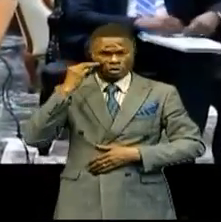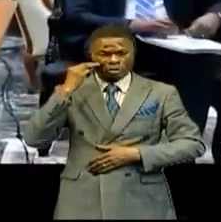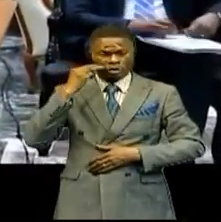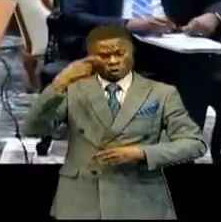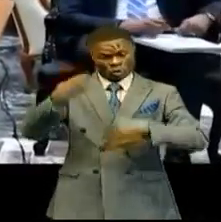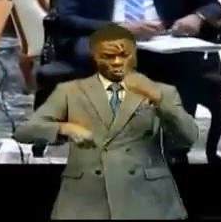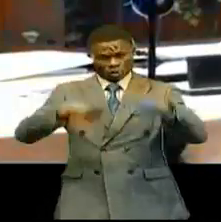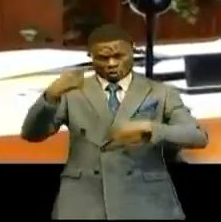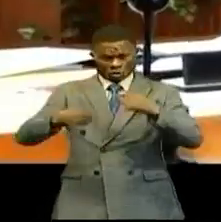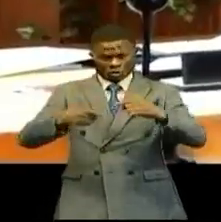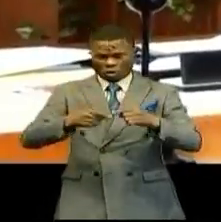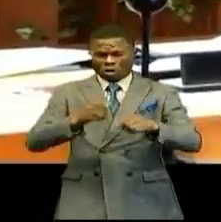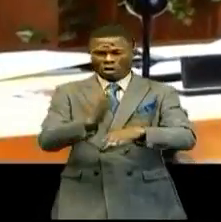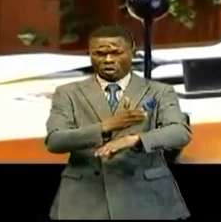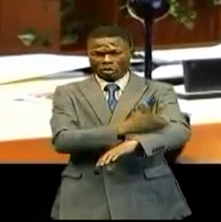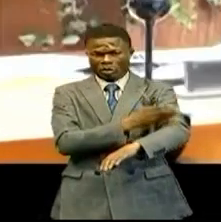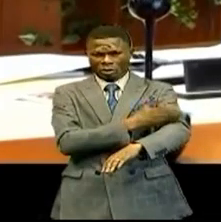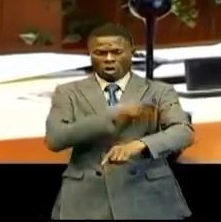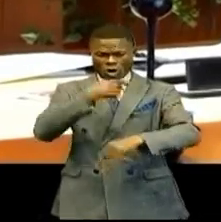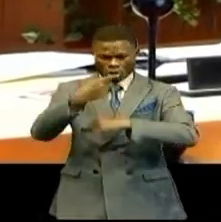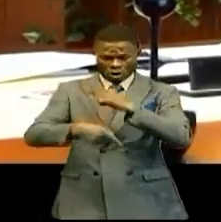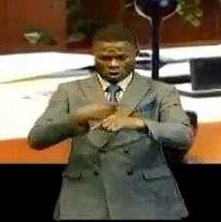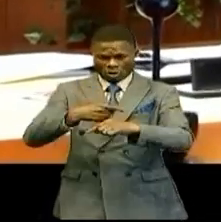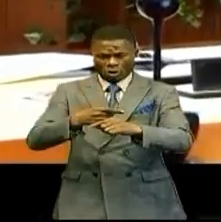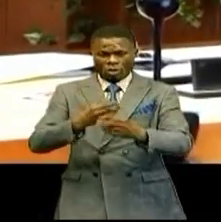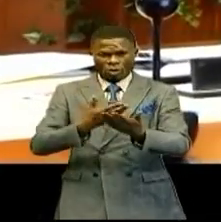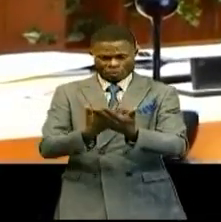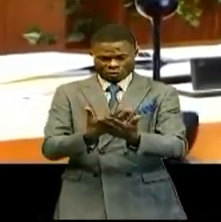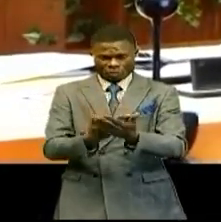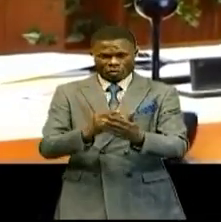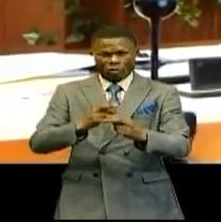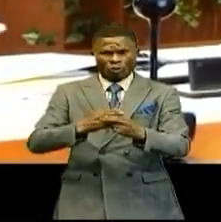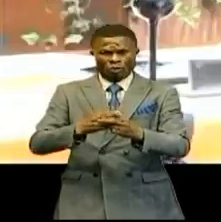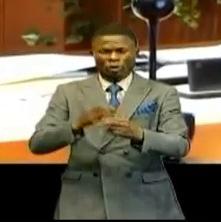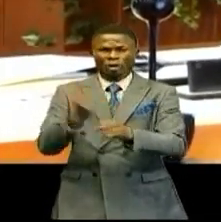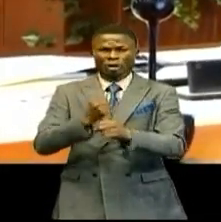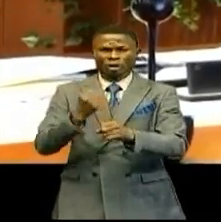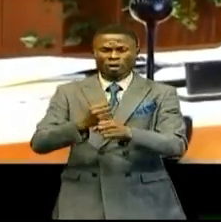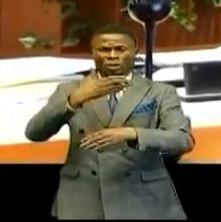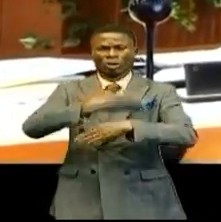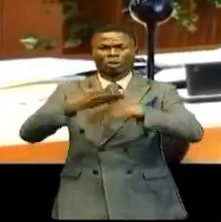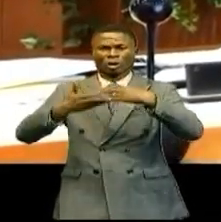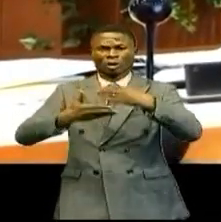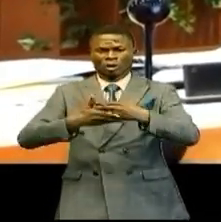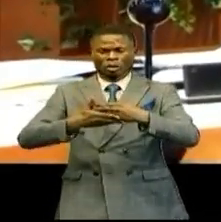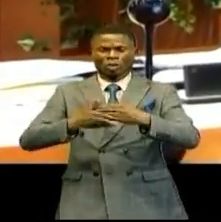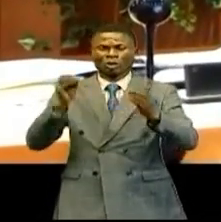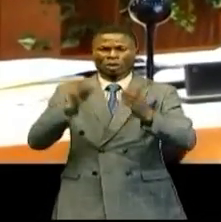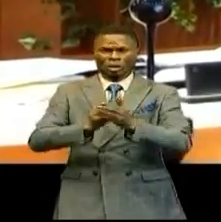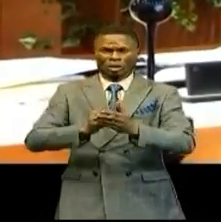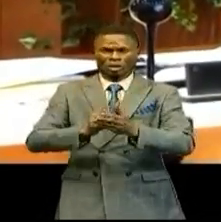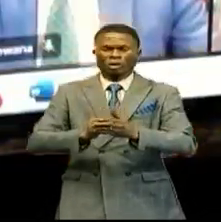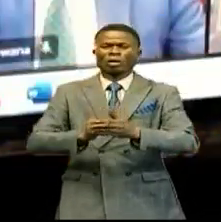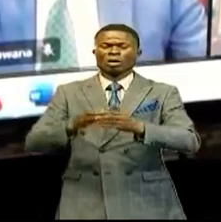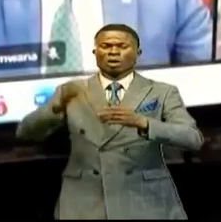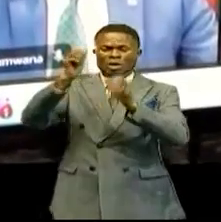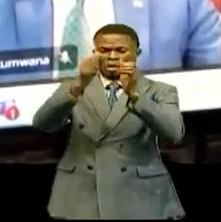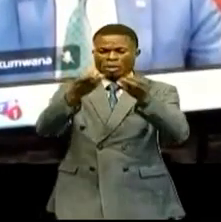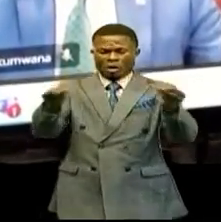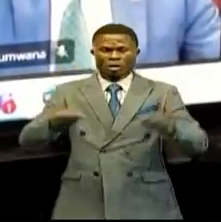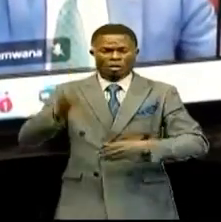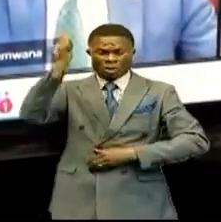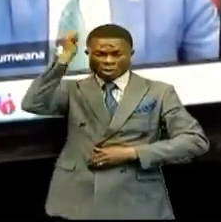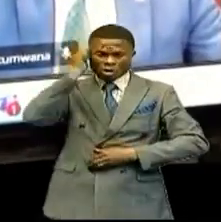discussions sont très avancées pour le lancement dans un avenir proche des travaux de reconstruction et de réhabilitation des ports de